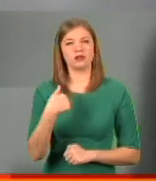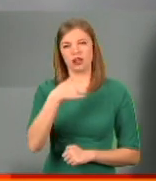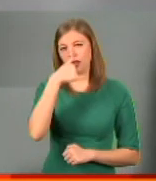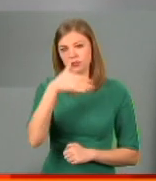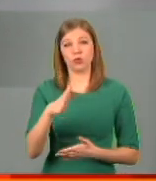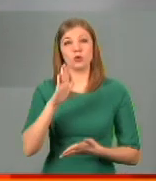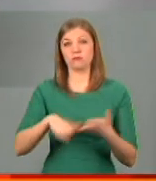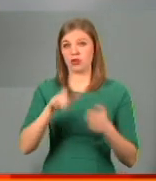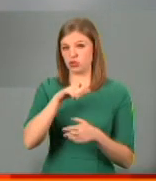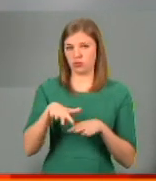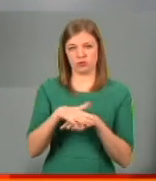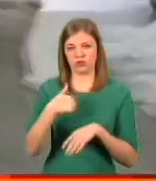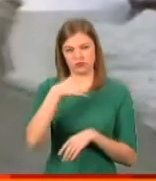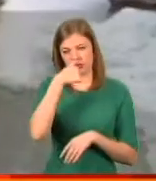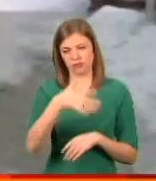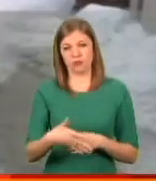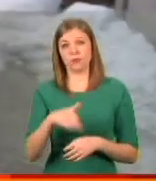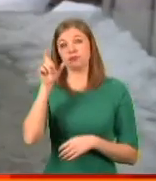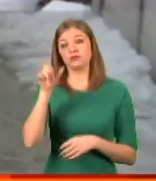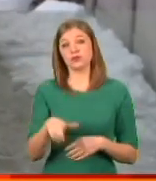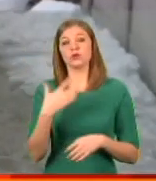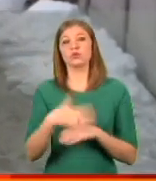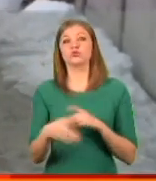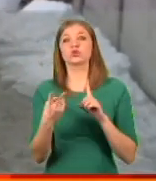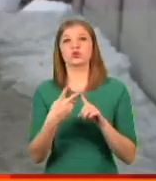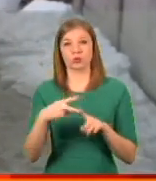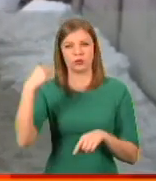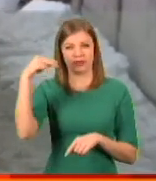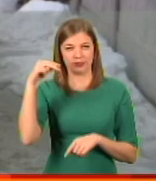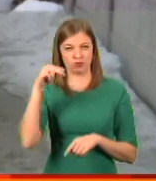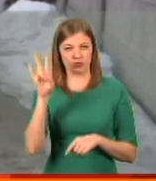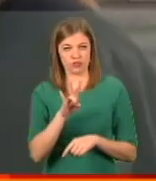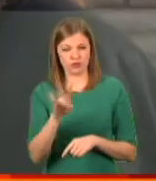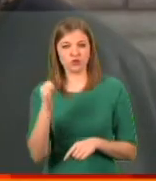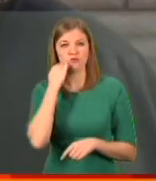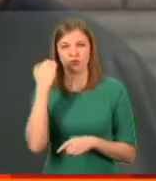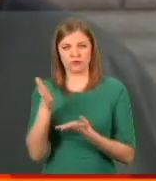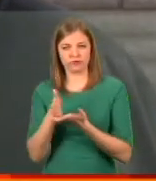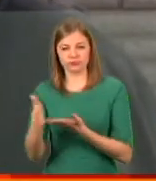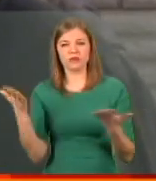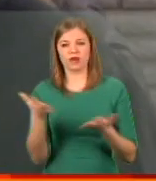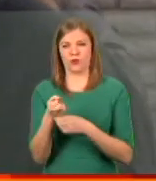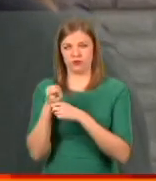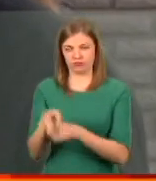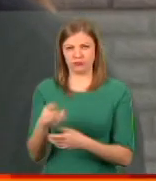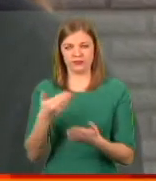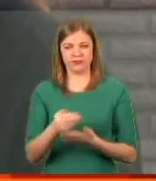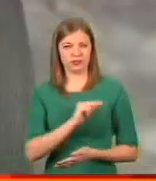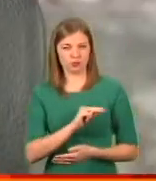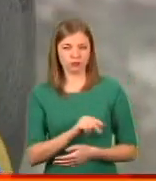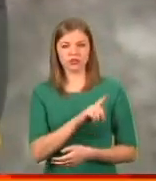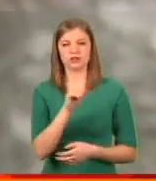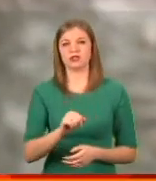могу без людей этот вопрос решить. Панотець Ігор вже другий запорізький священник Московського патріархату, якого відсторонили від служби